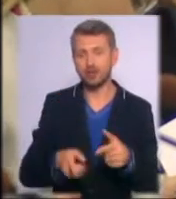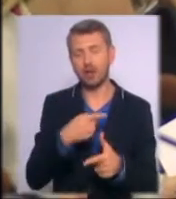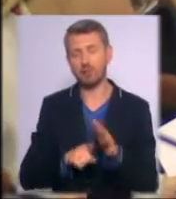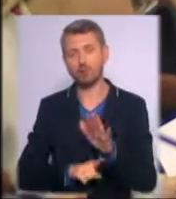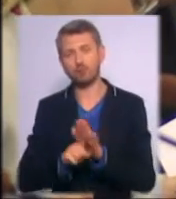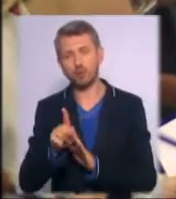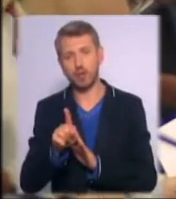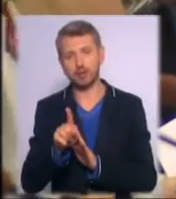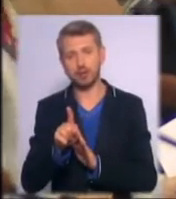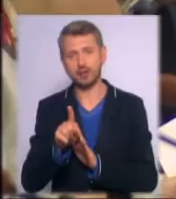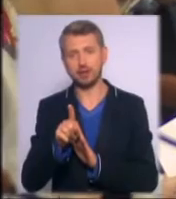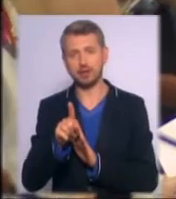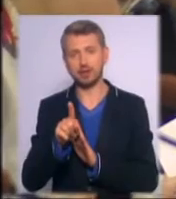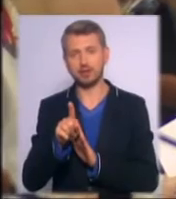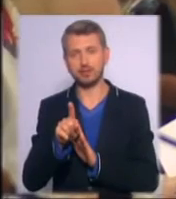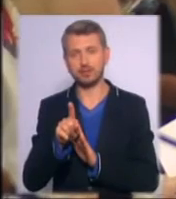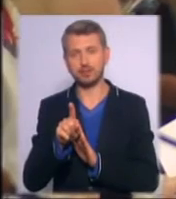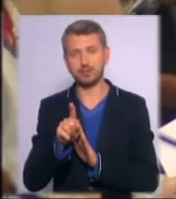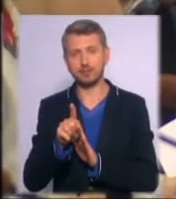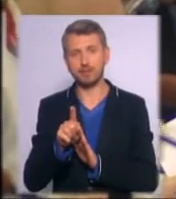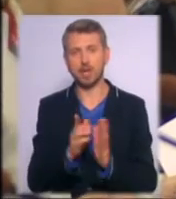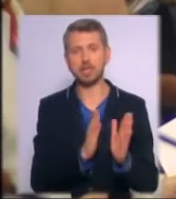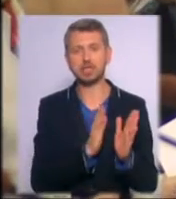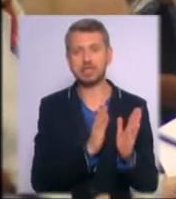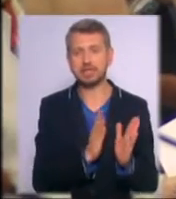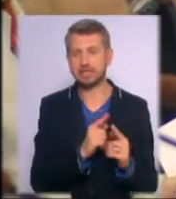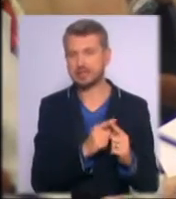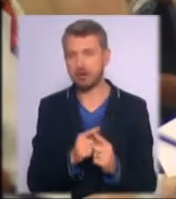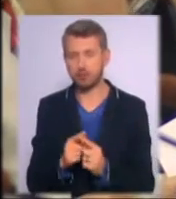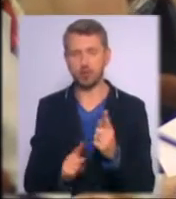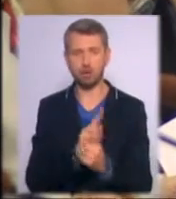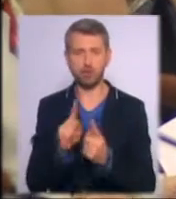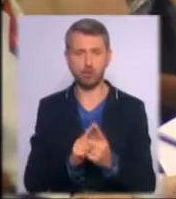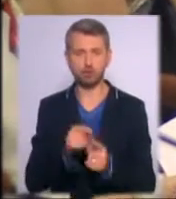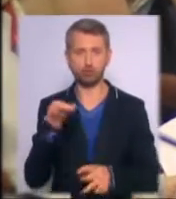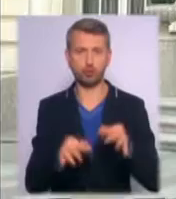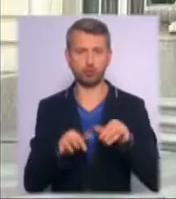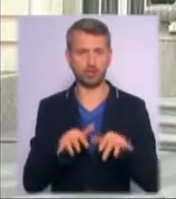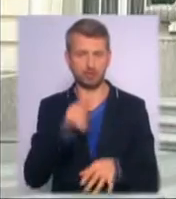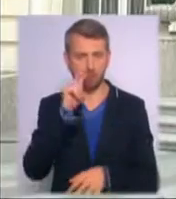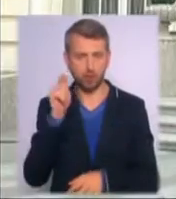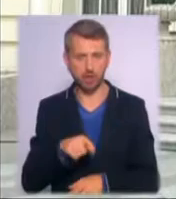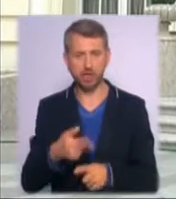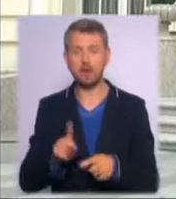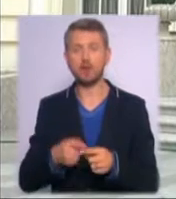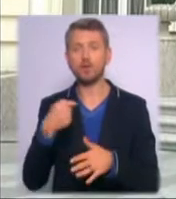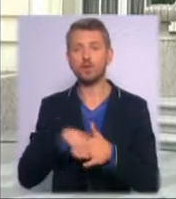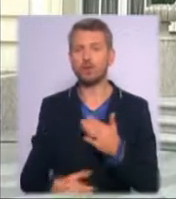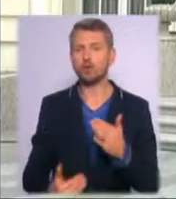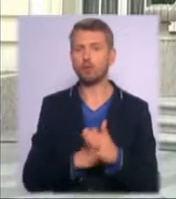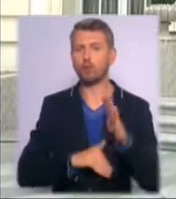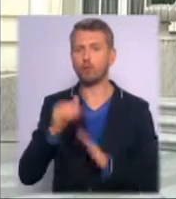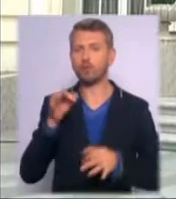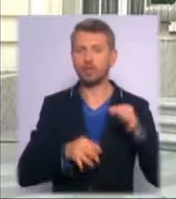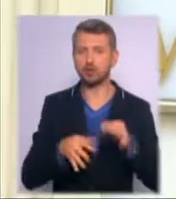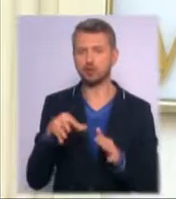розпочати скоріше системну реформу судочинства в Україні. А це означає новий Верховний суд з